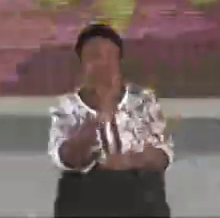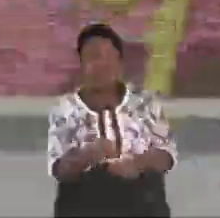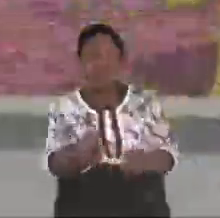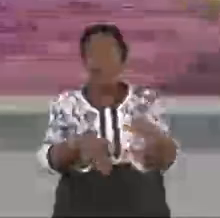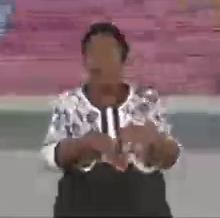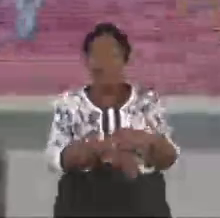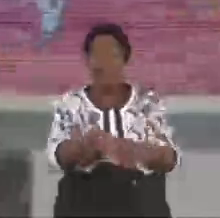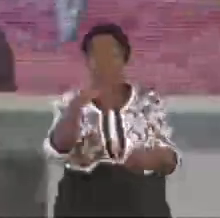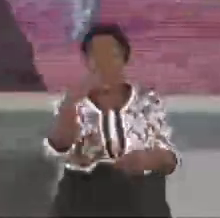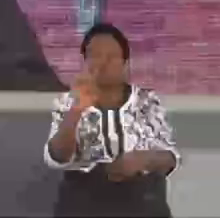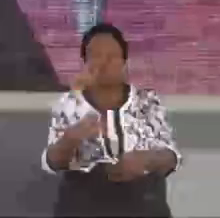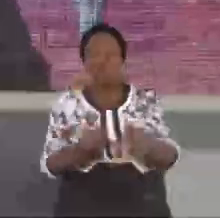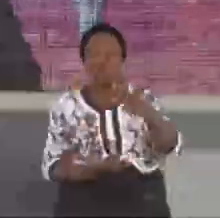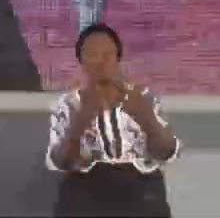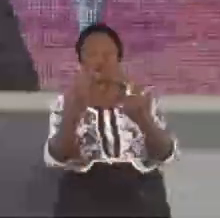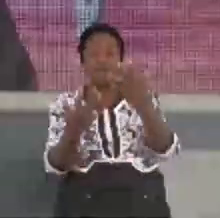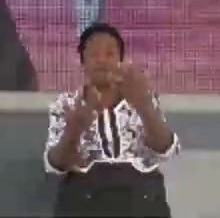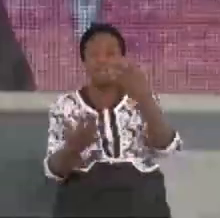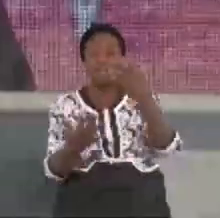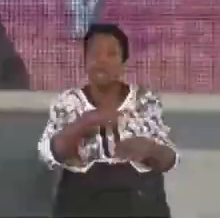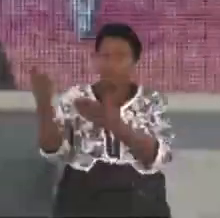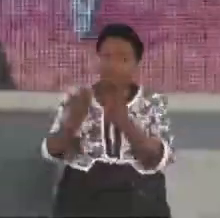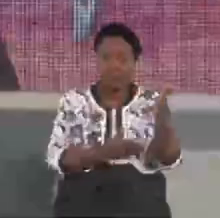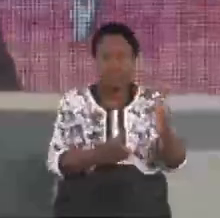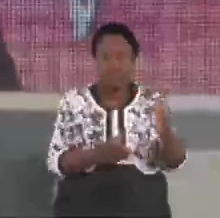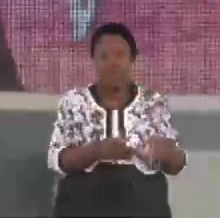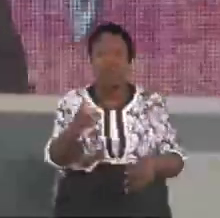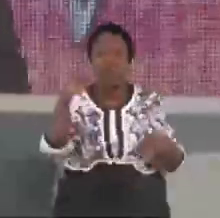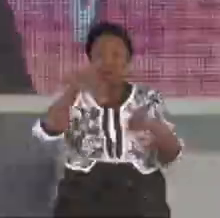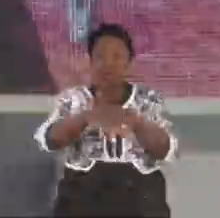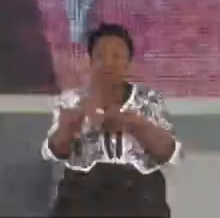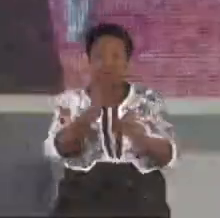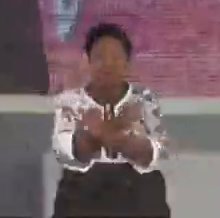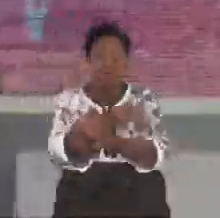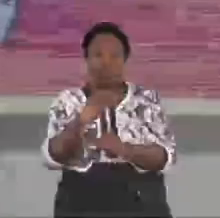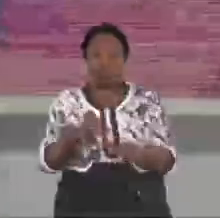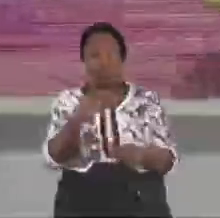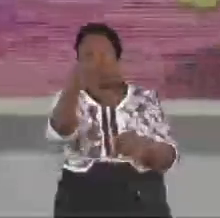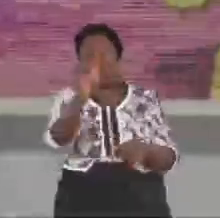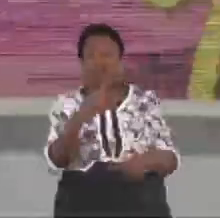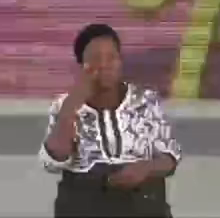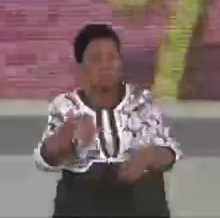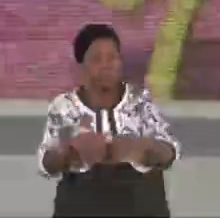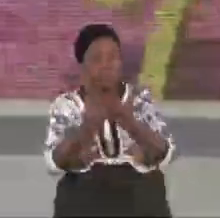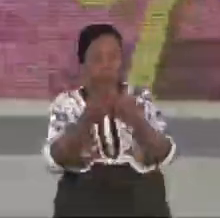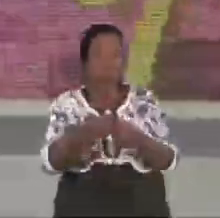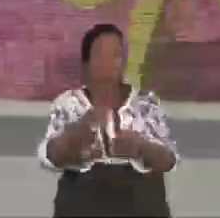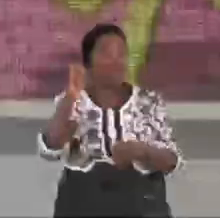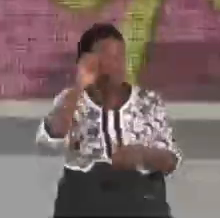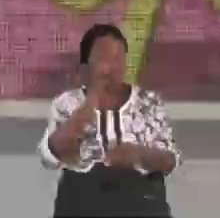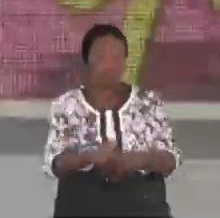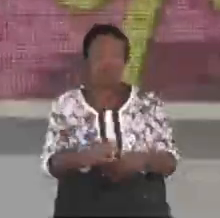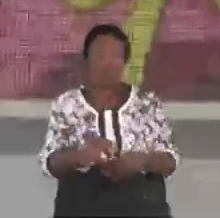arracher du feu et pour les conduire dans l'amour de Dieu. Voyez comment il